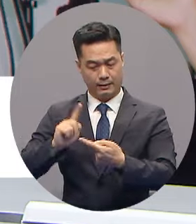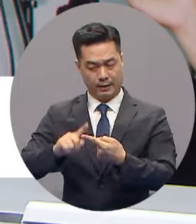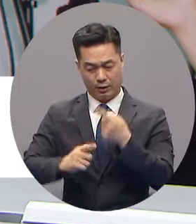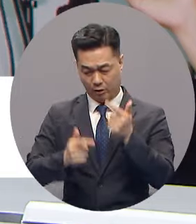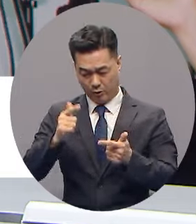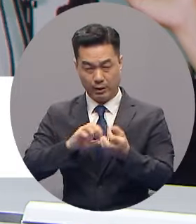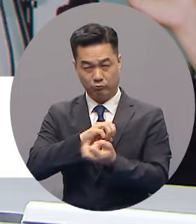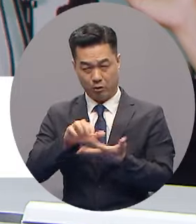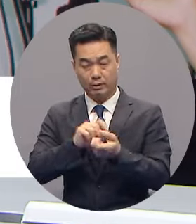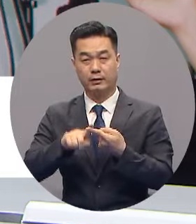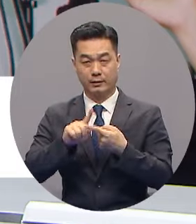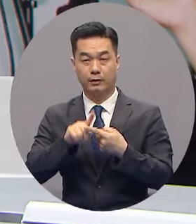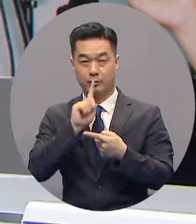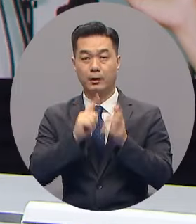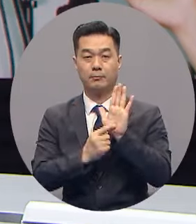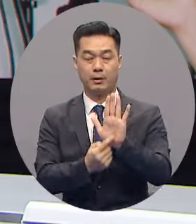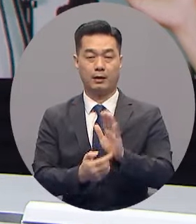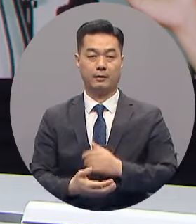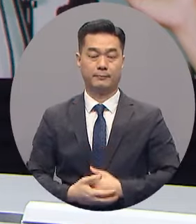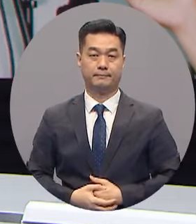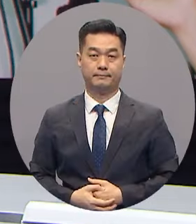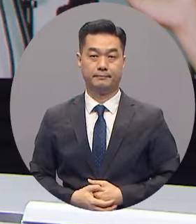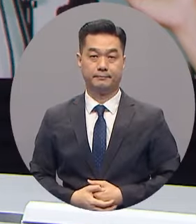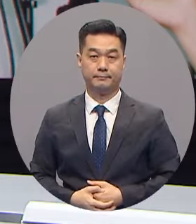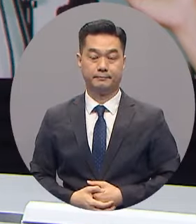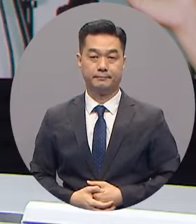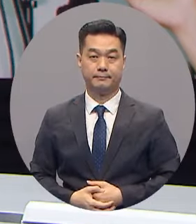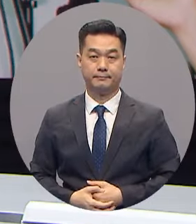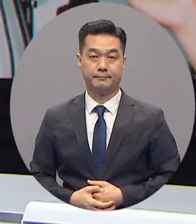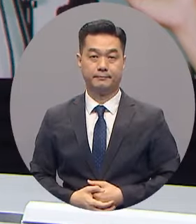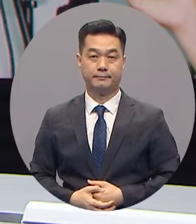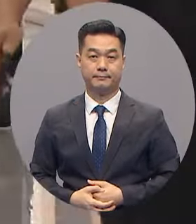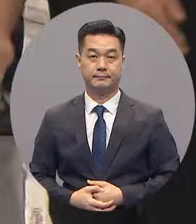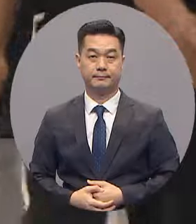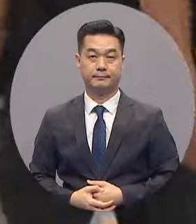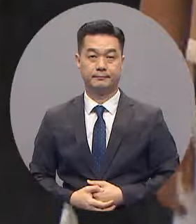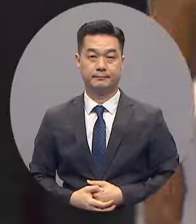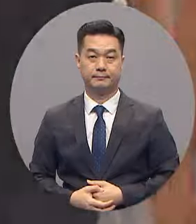대해 입을 열었습니다. 박주린 기자가 보도합니다.